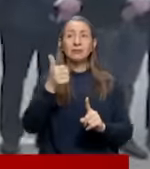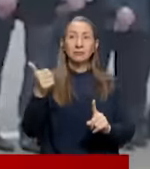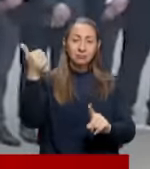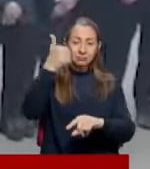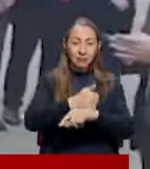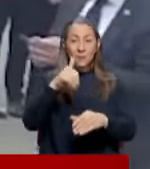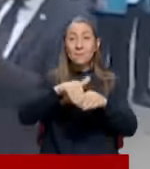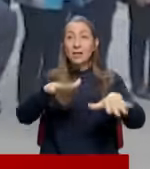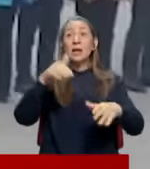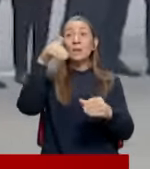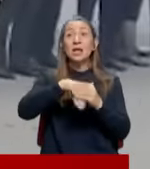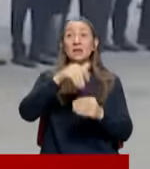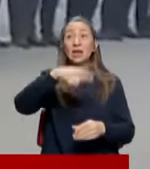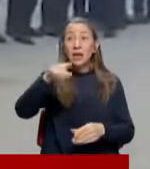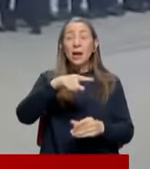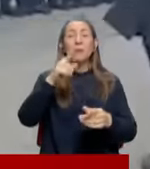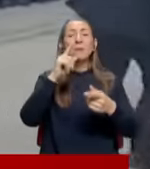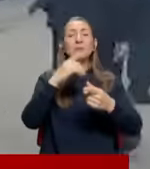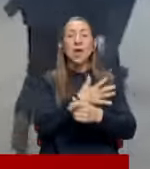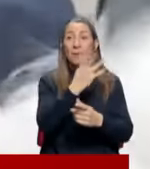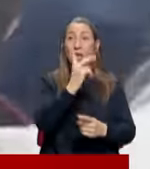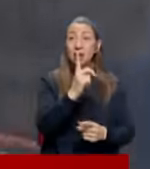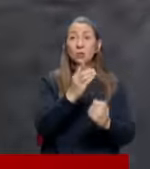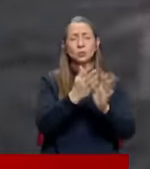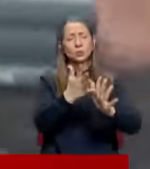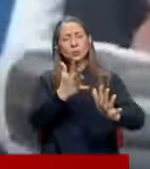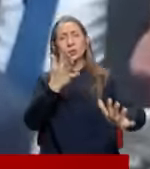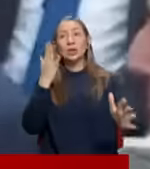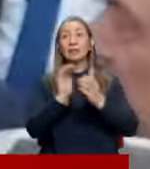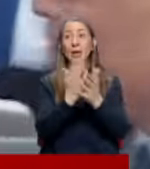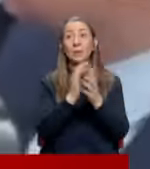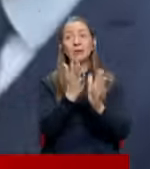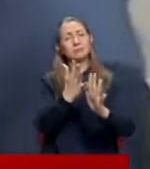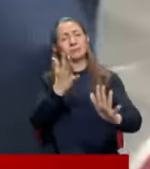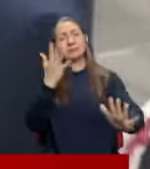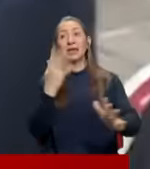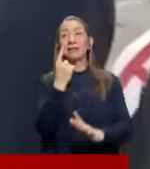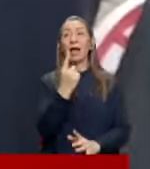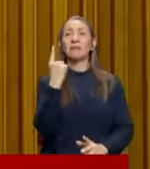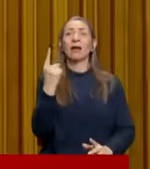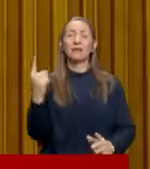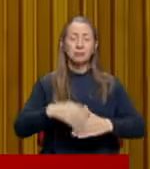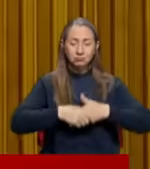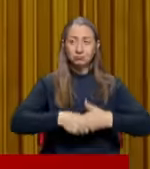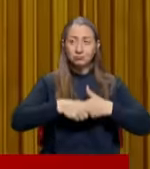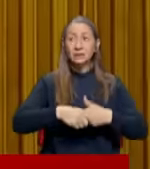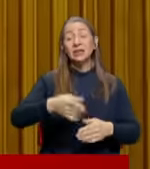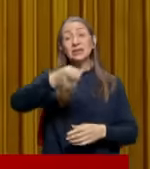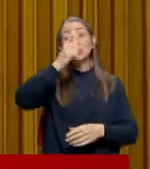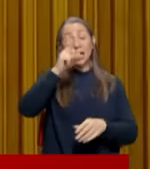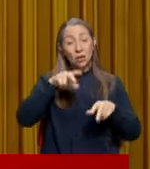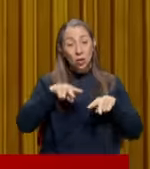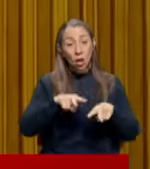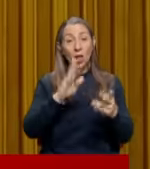geldiği mecliste milletvekilleri ve partililerin uzun bir tebrik kuyruğuyla karşılandı. Tek tek tokalaştı. Sarayın yol